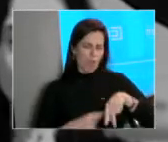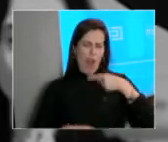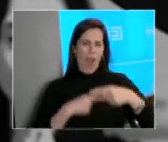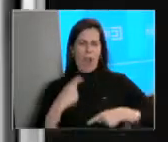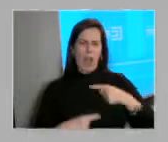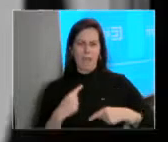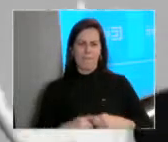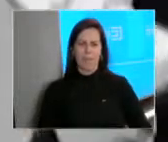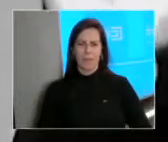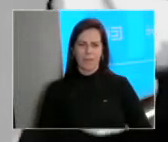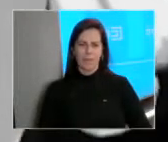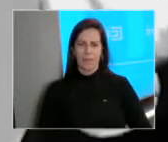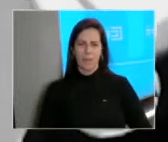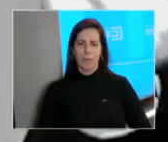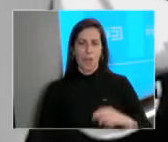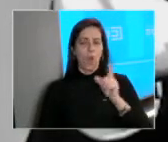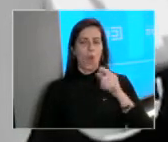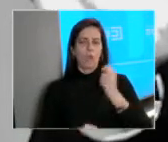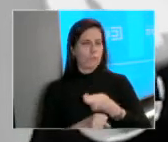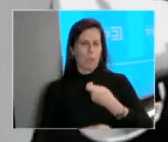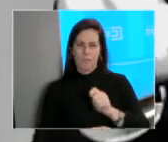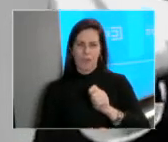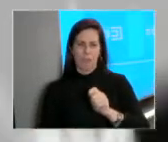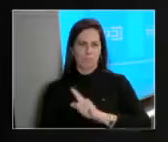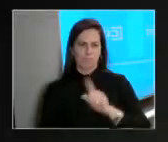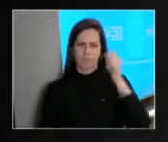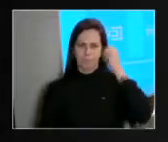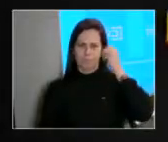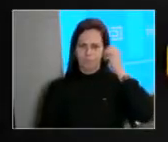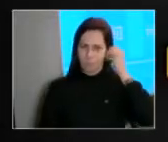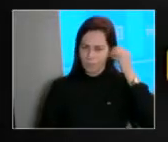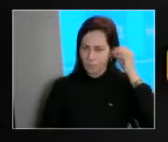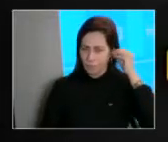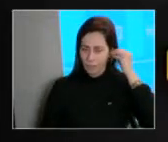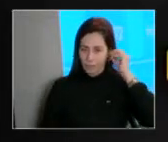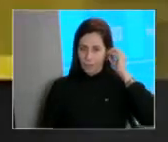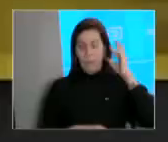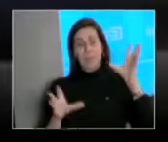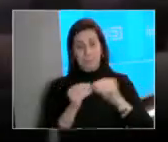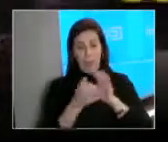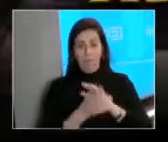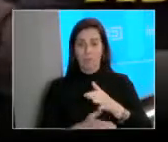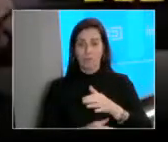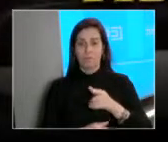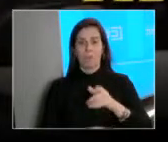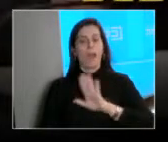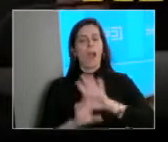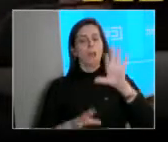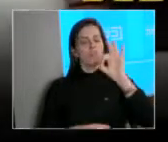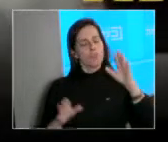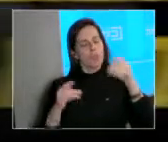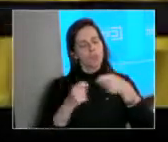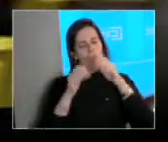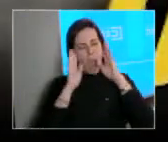תחליף בנט. איילת, לא תופרים תיקים שקט. עם כאלו חברים. רק שס, השותפה